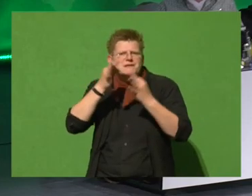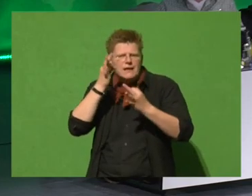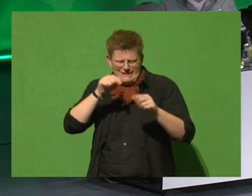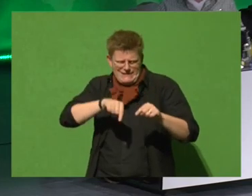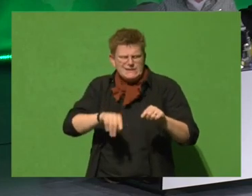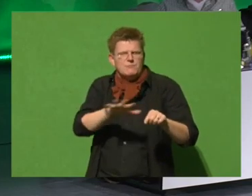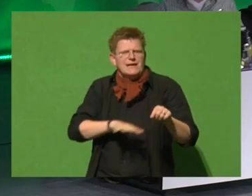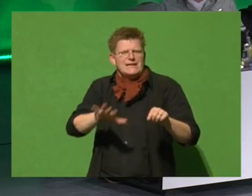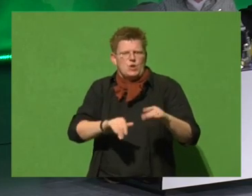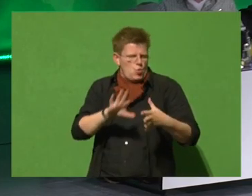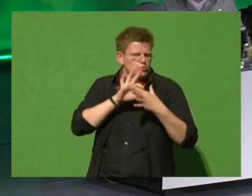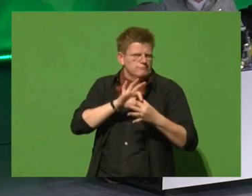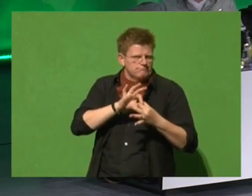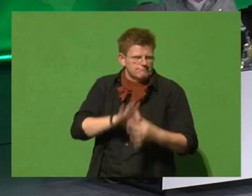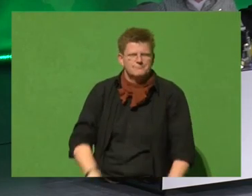die